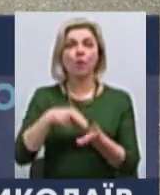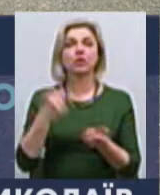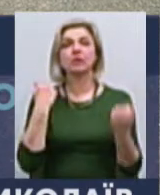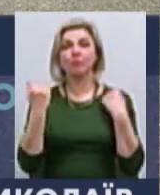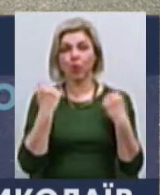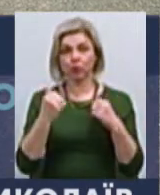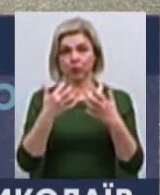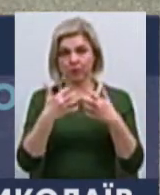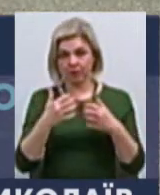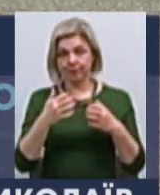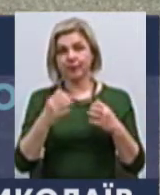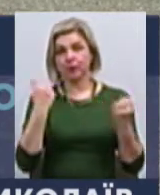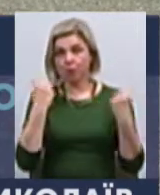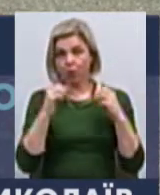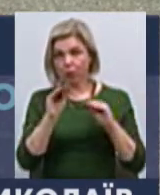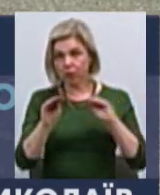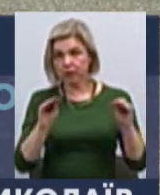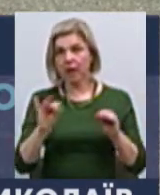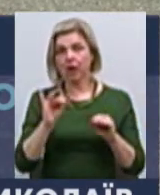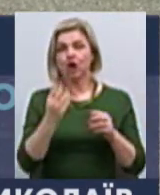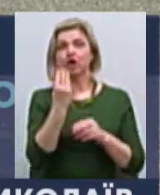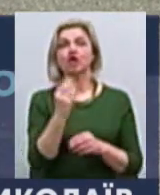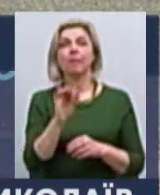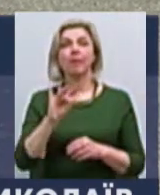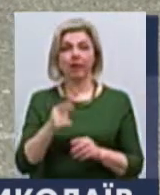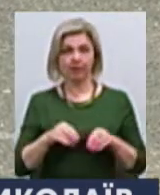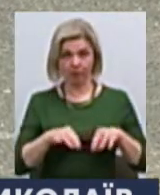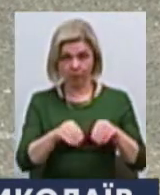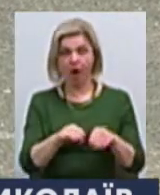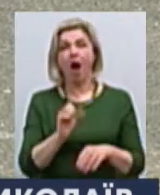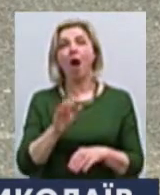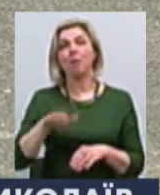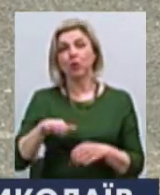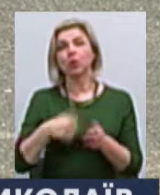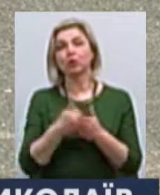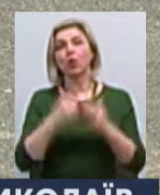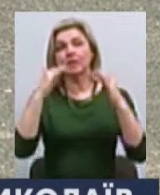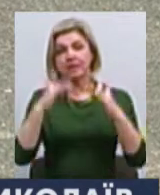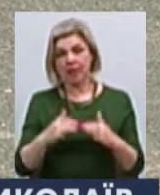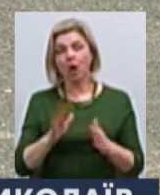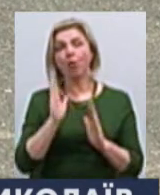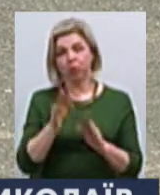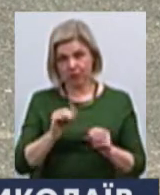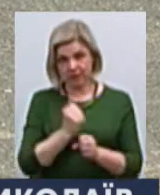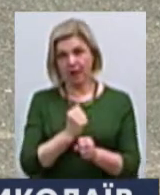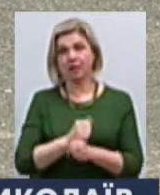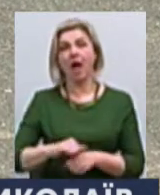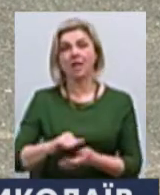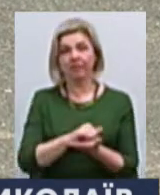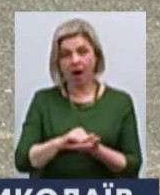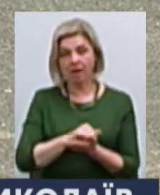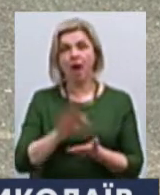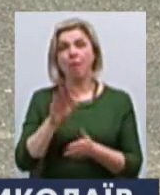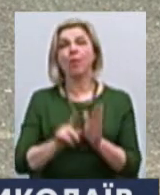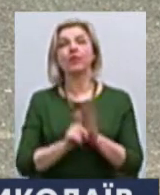ось поклали щебінь. А далі сказали, що до холодів, до снігу встигнуть покласти асфальт, але почався сніг, звичайно, вони